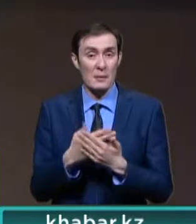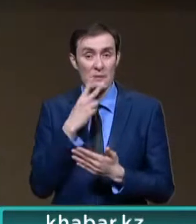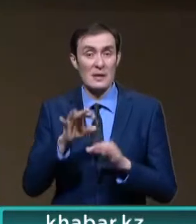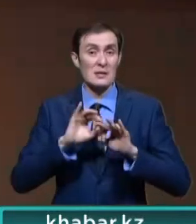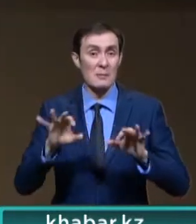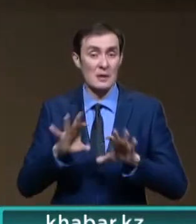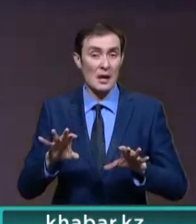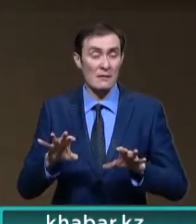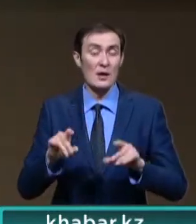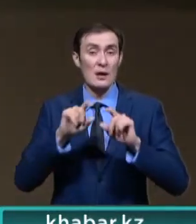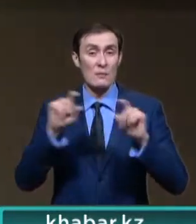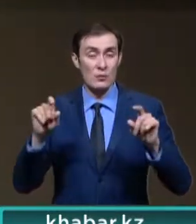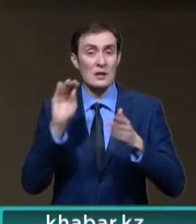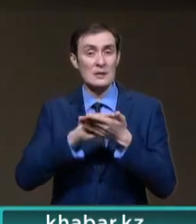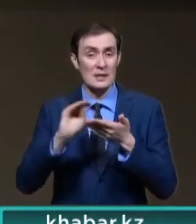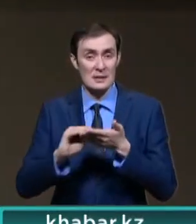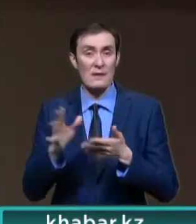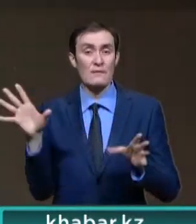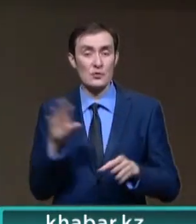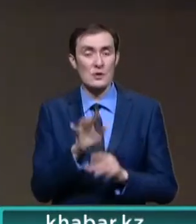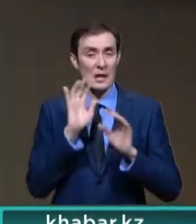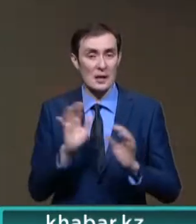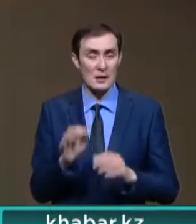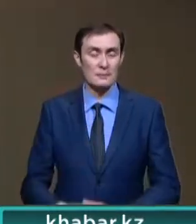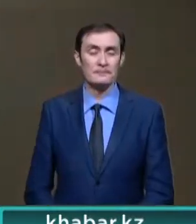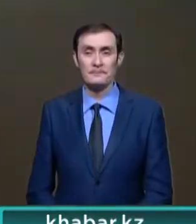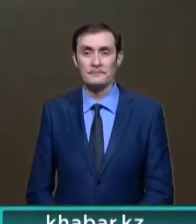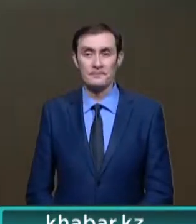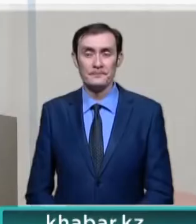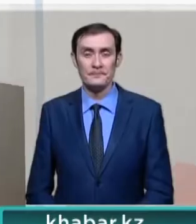комментариев пунктуации и орфографии конечно же сохранены